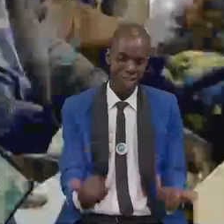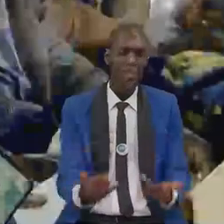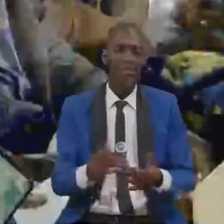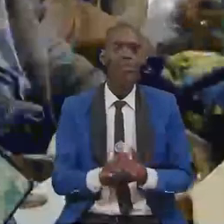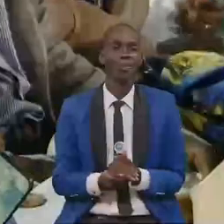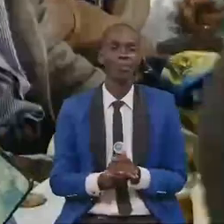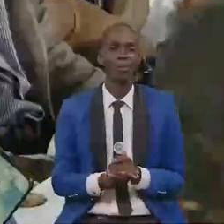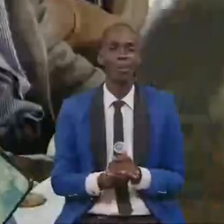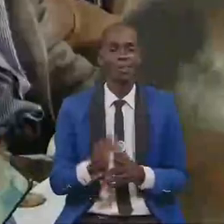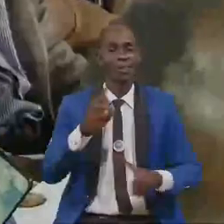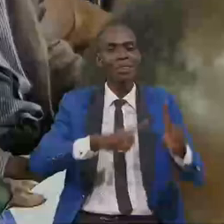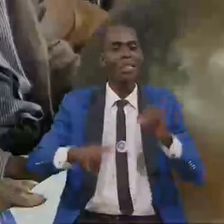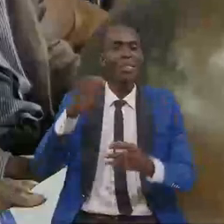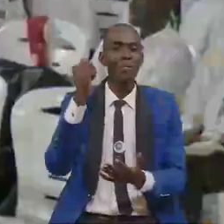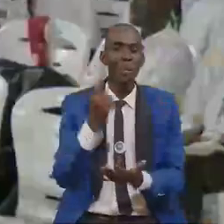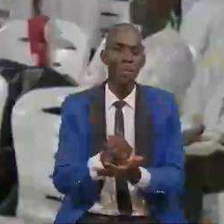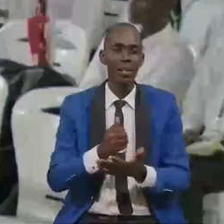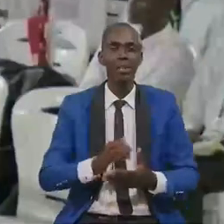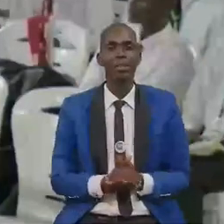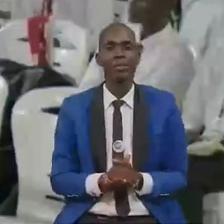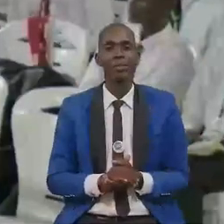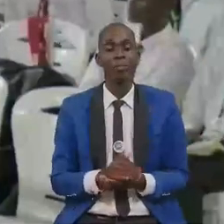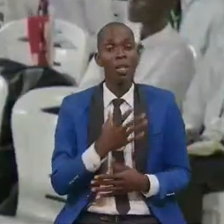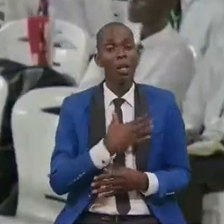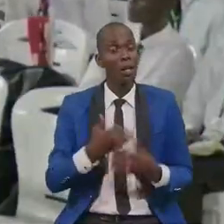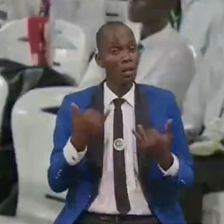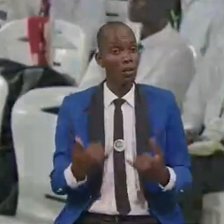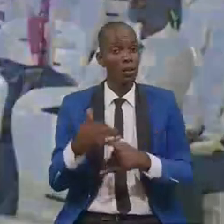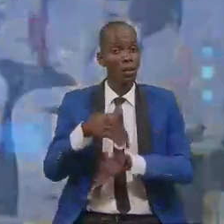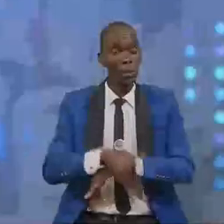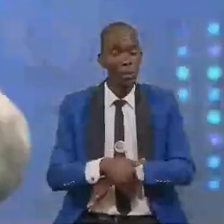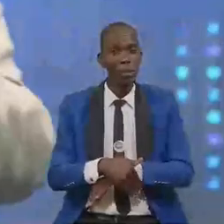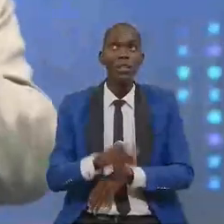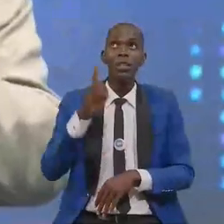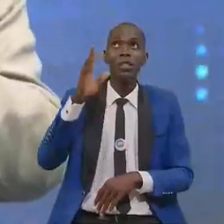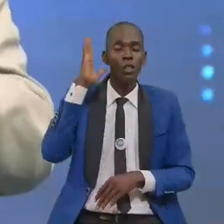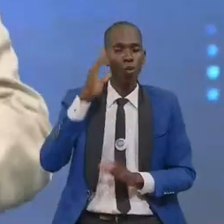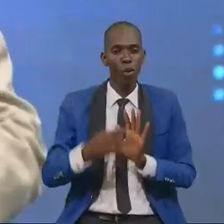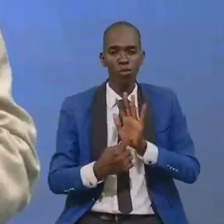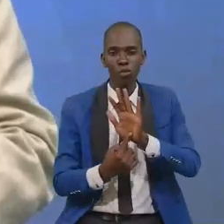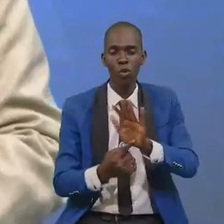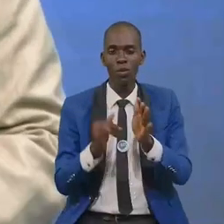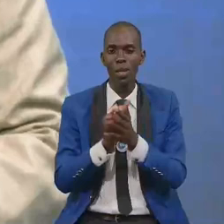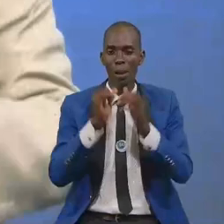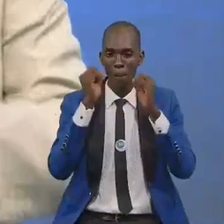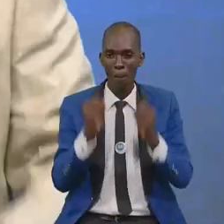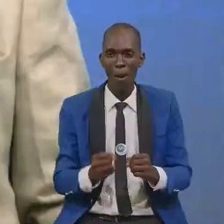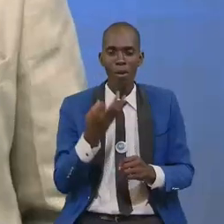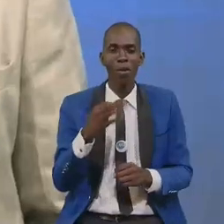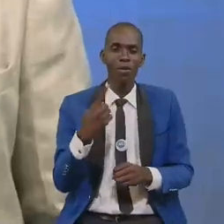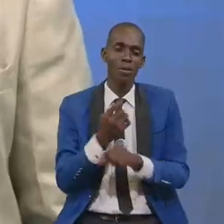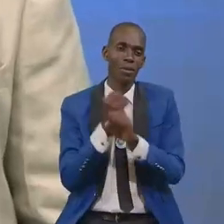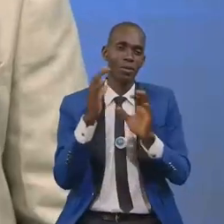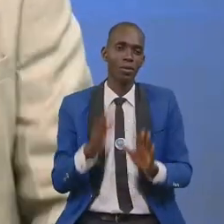AMEN et ce soir il va manifester c'est cette puissance du Messie